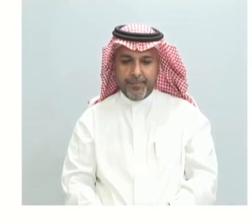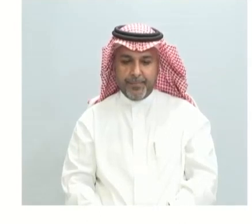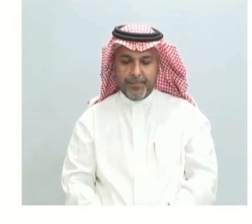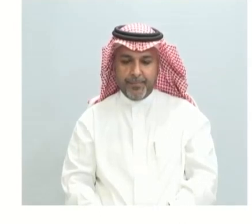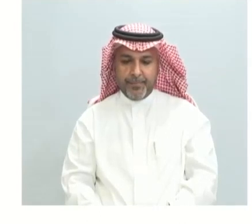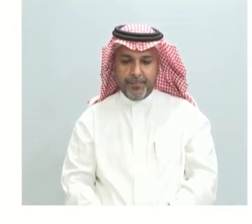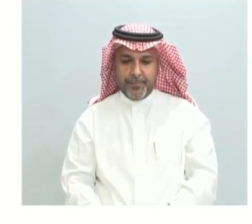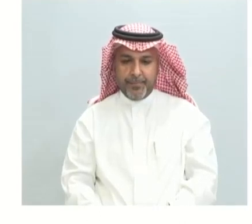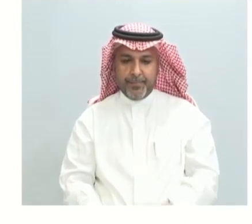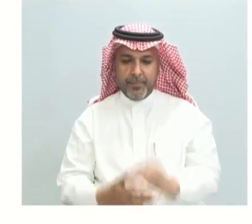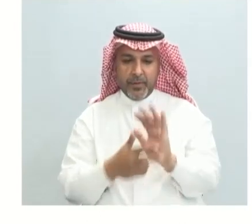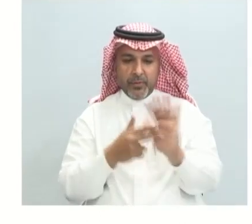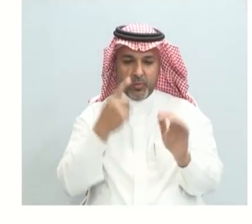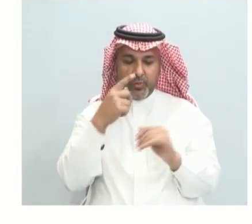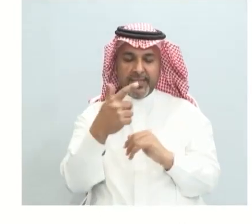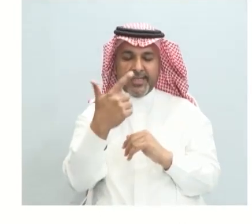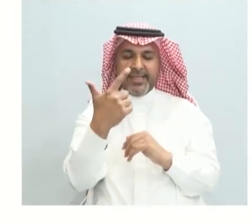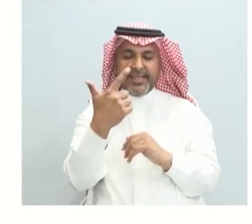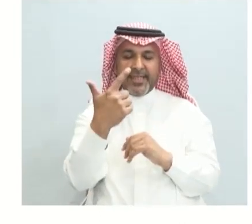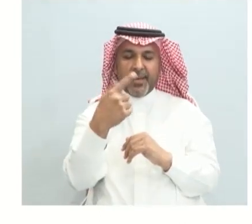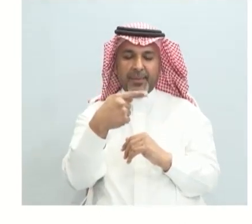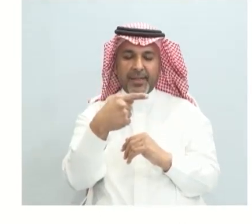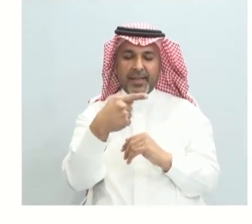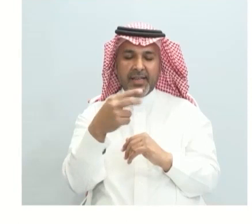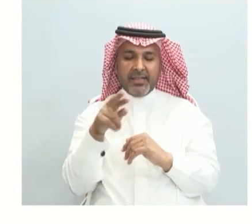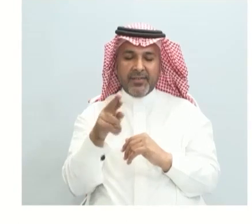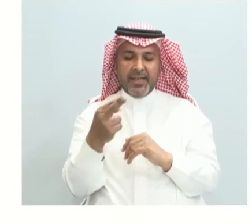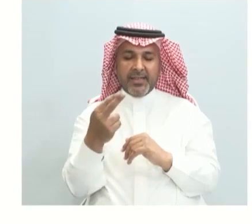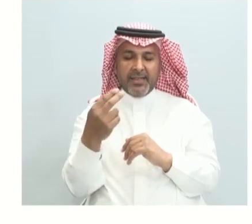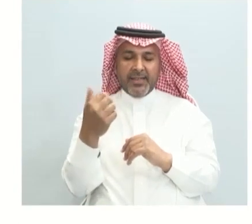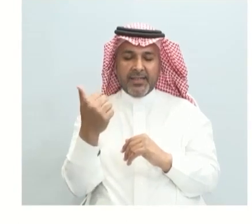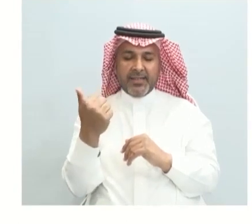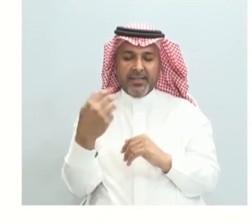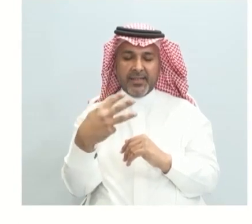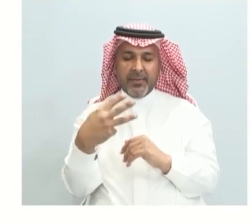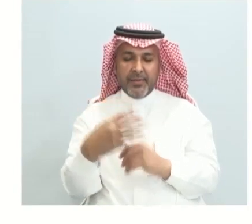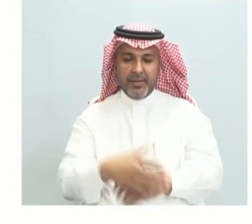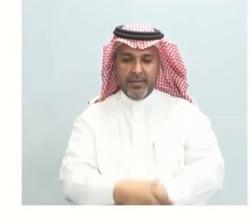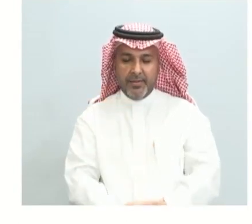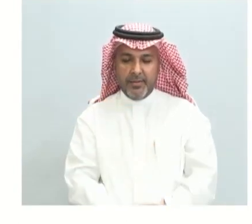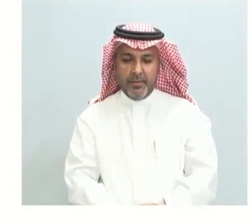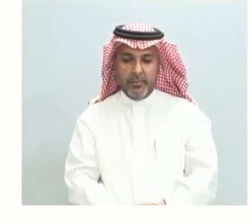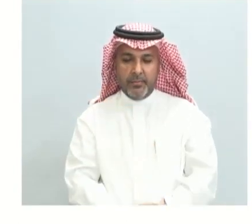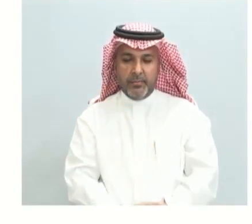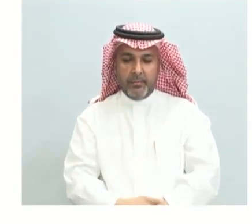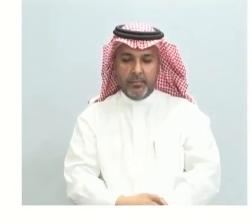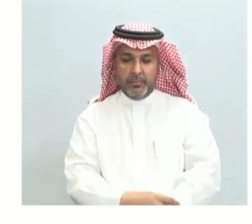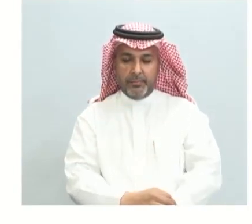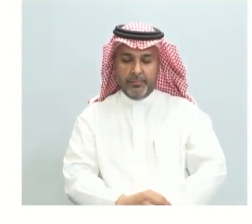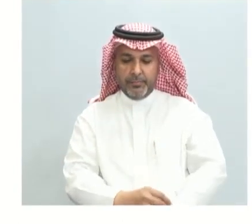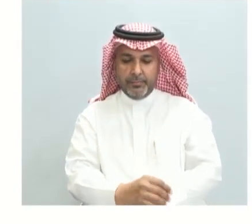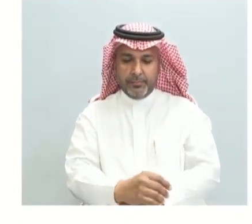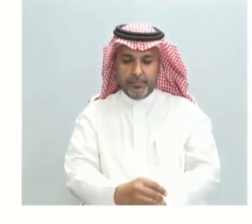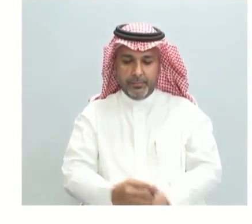القوس واضغط يساوي طلع لي 17.36 ولاحظ الناتج اللي طلع معنا هذا الفي تربيع اللي هي